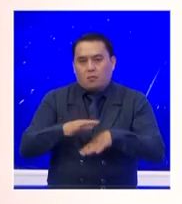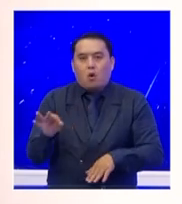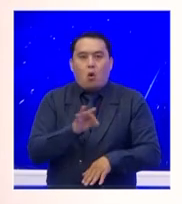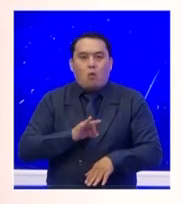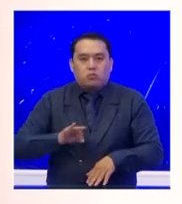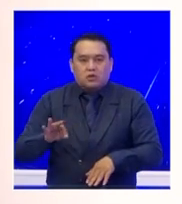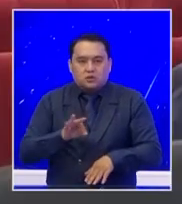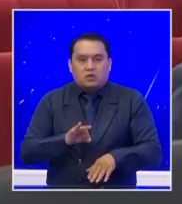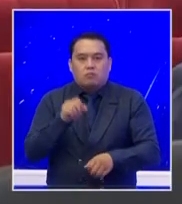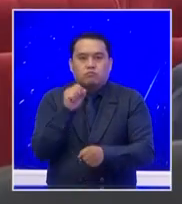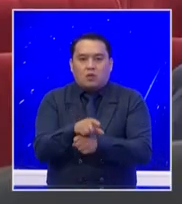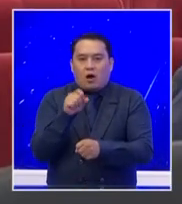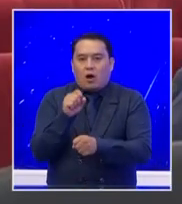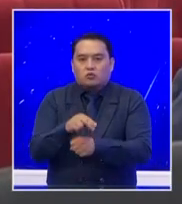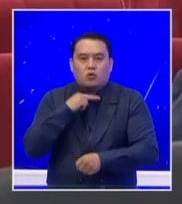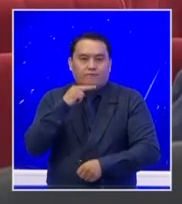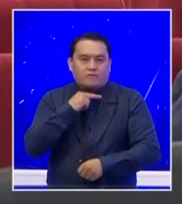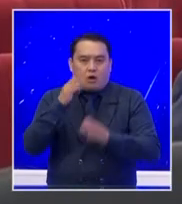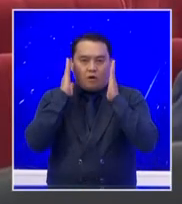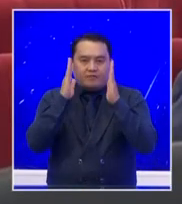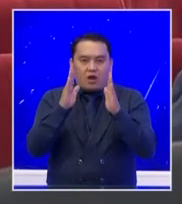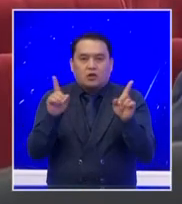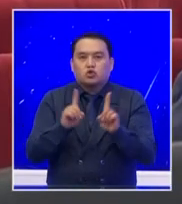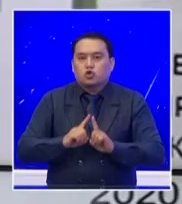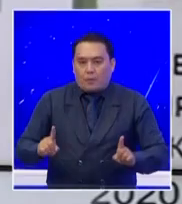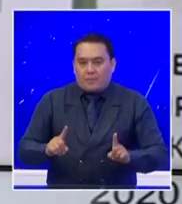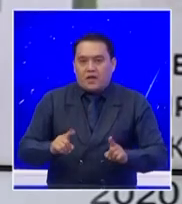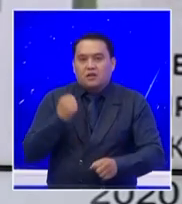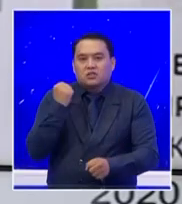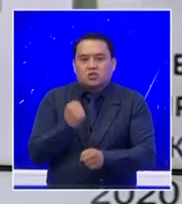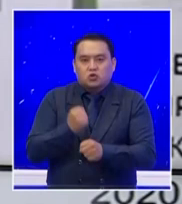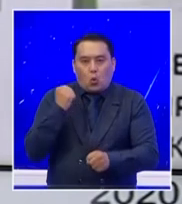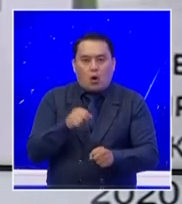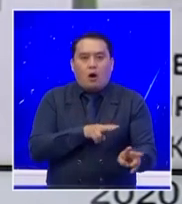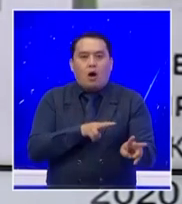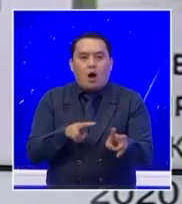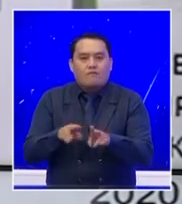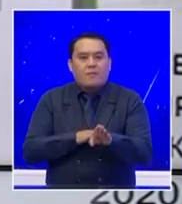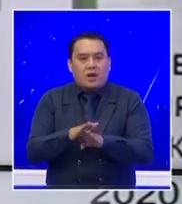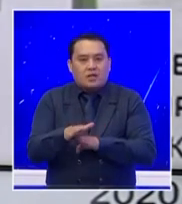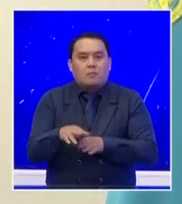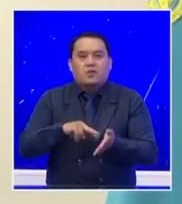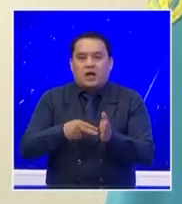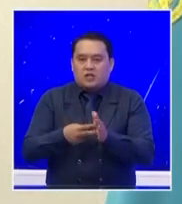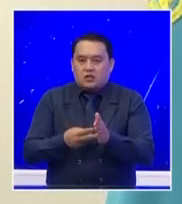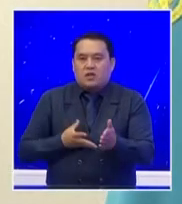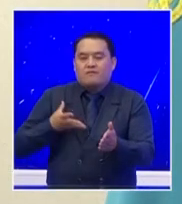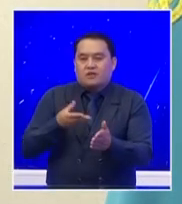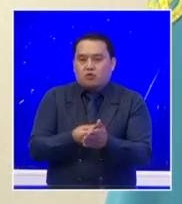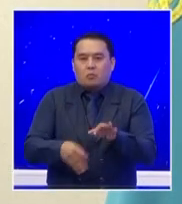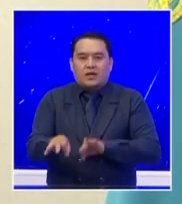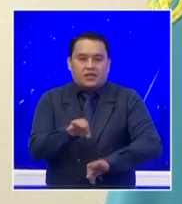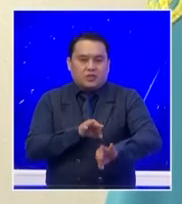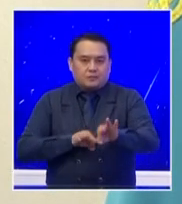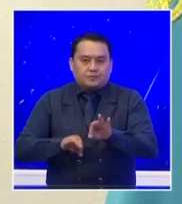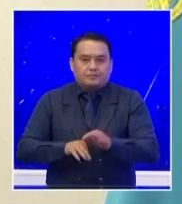Амандык Баталов поручил уделить этому вопросу особое внимание и строго контролировать реализуемые и планируемые инвестиционные